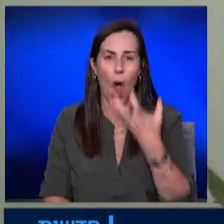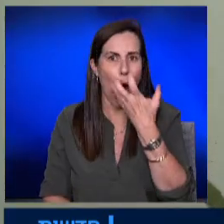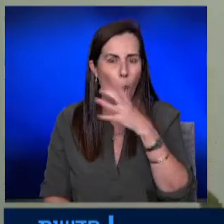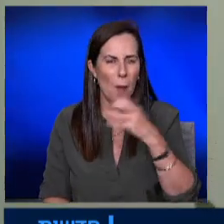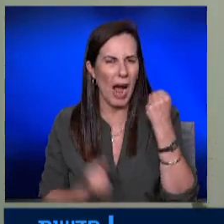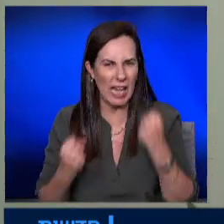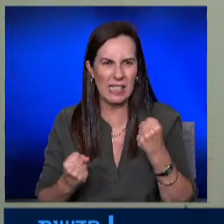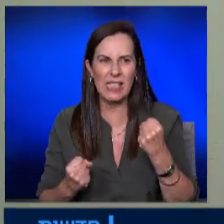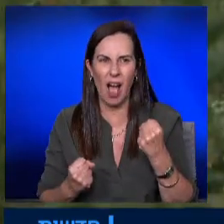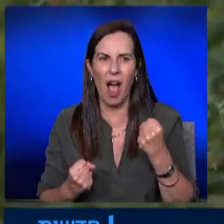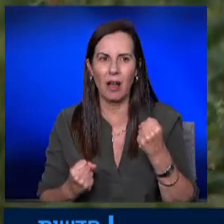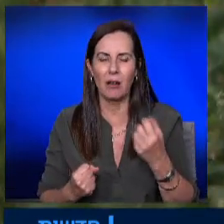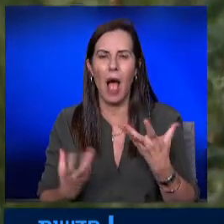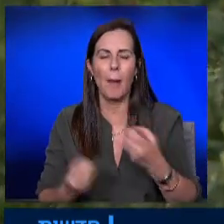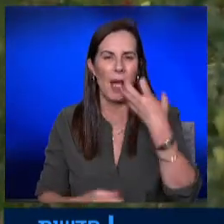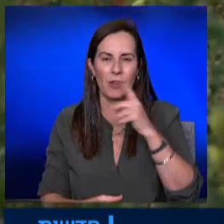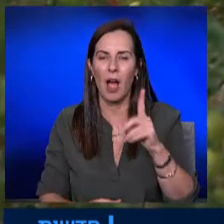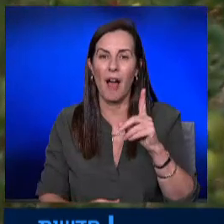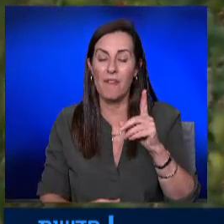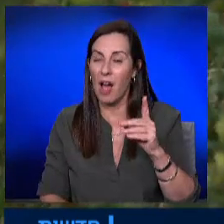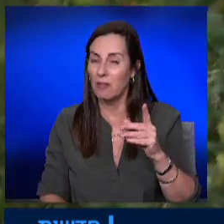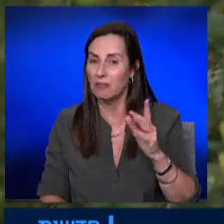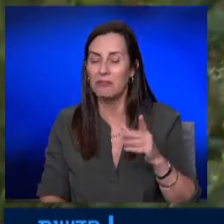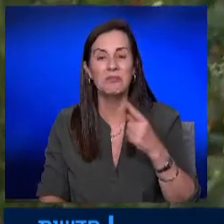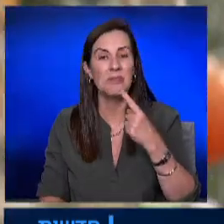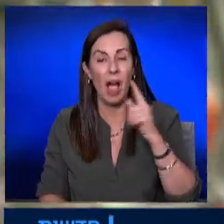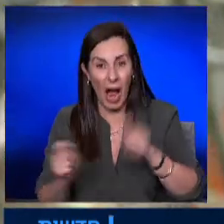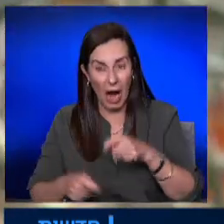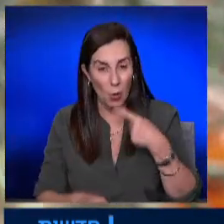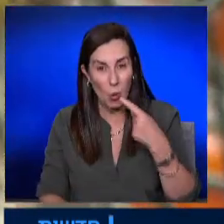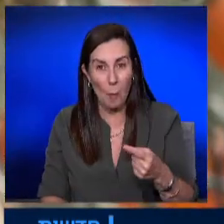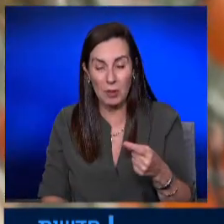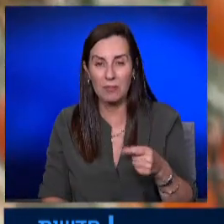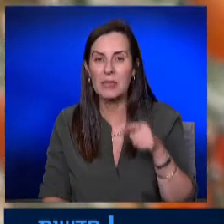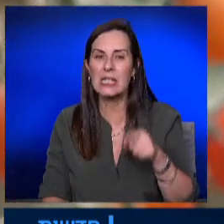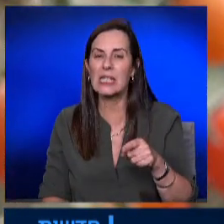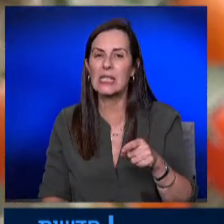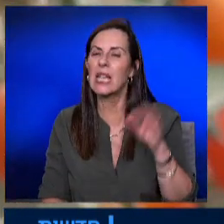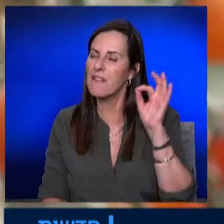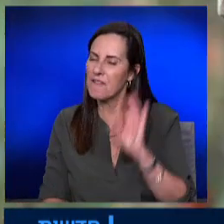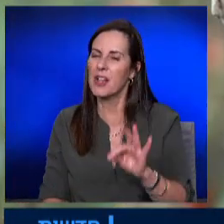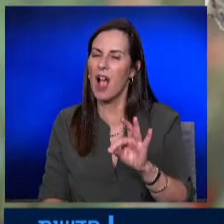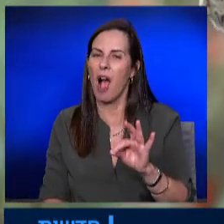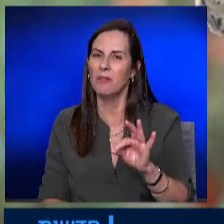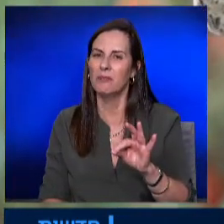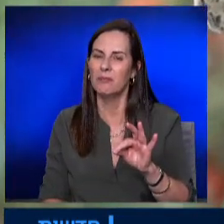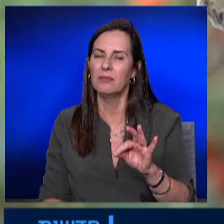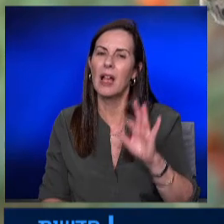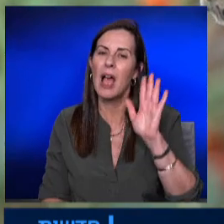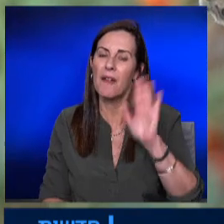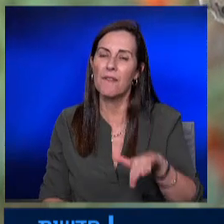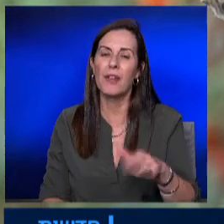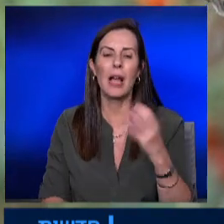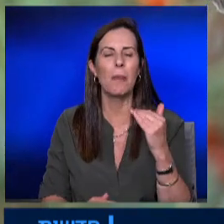אולי זירז את הגידולים, אך בטווח הארוך אומרים החקלאים, זה צפוי לפגוע ביבול וגם